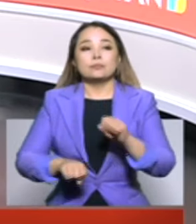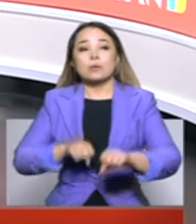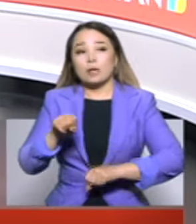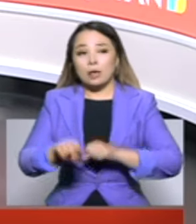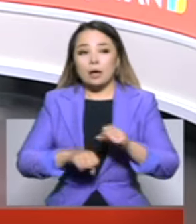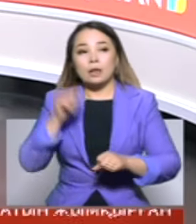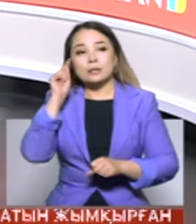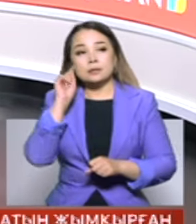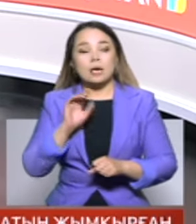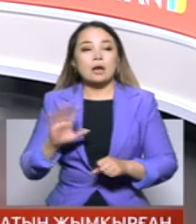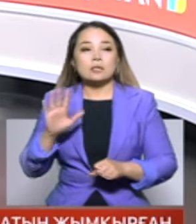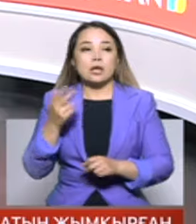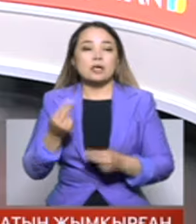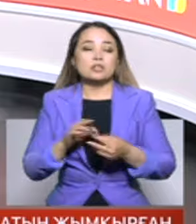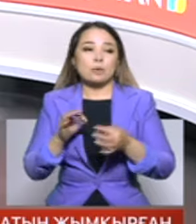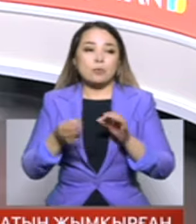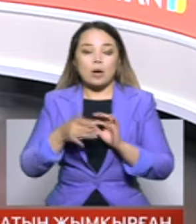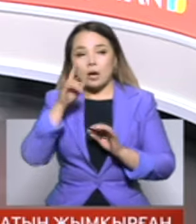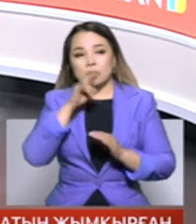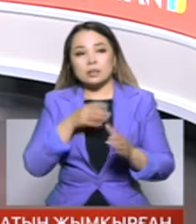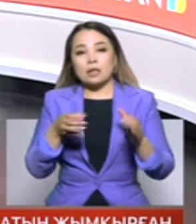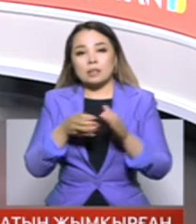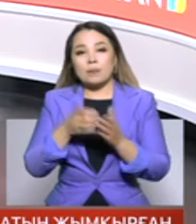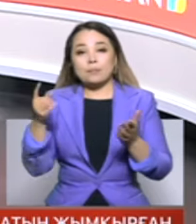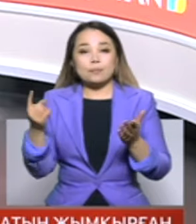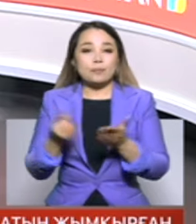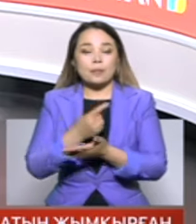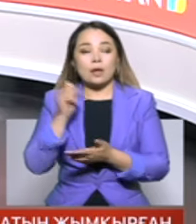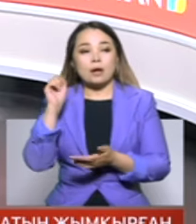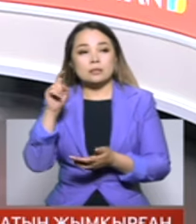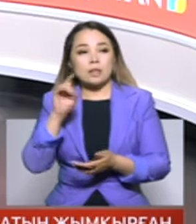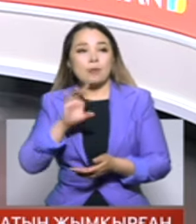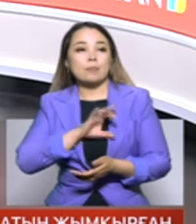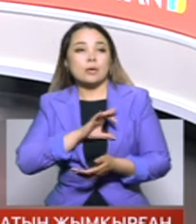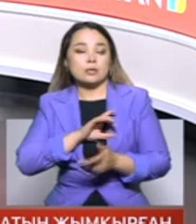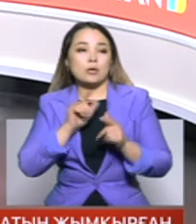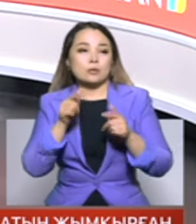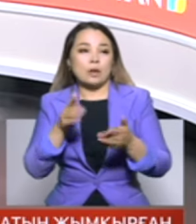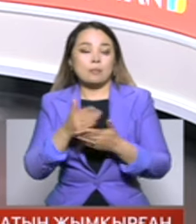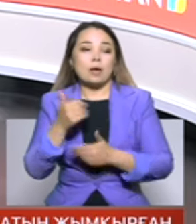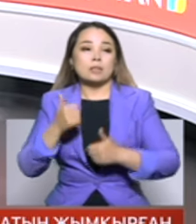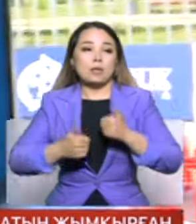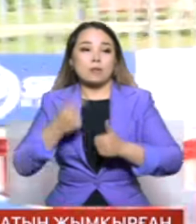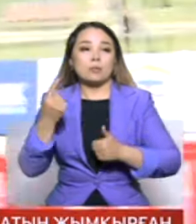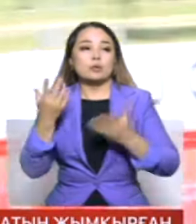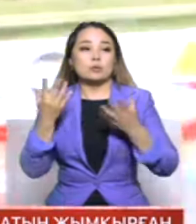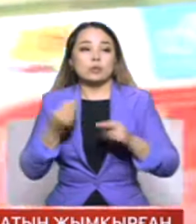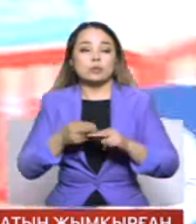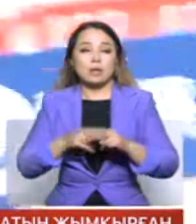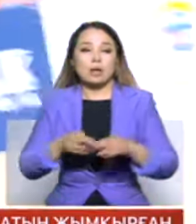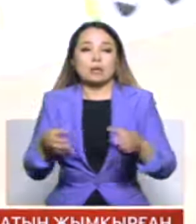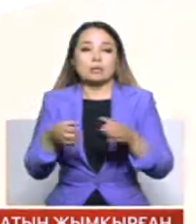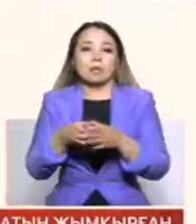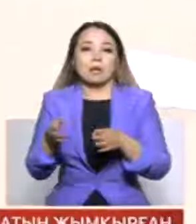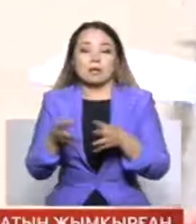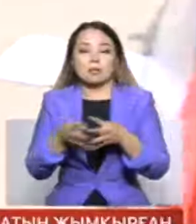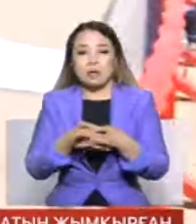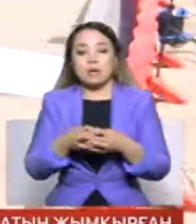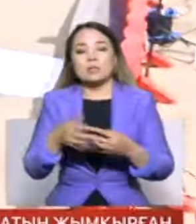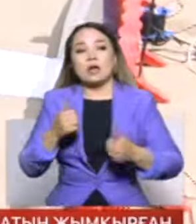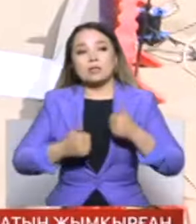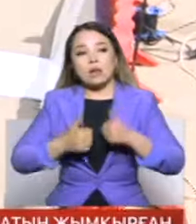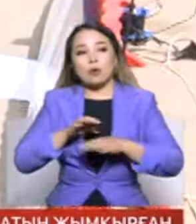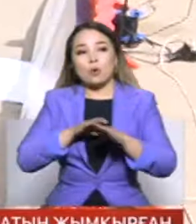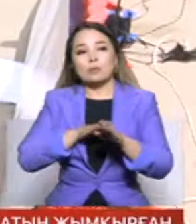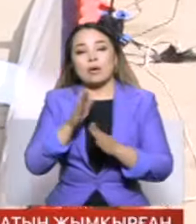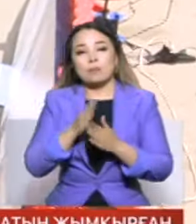велоспорттан Азия чемпионатында Қазақстан қоржына алғашқы алтын медаль түсті. Сайыстың бірінші күнде аралас командалар арасында эстафета